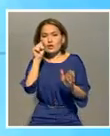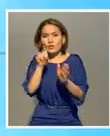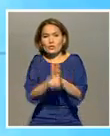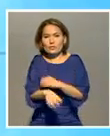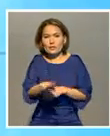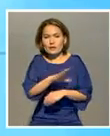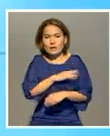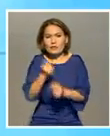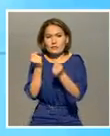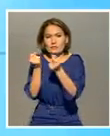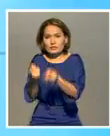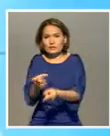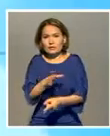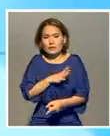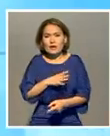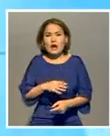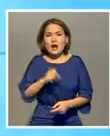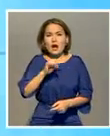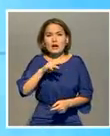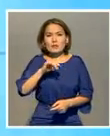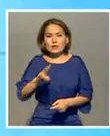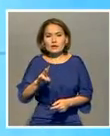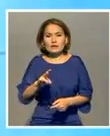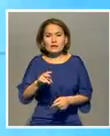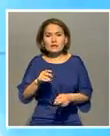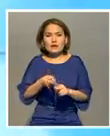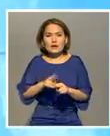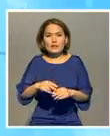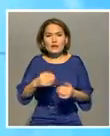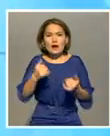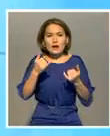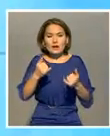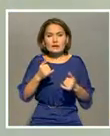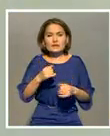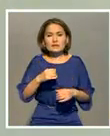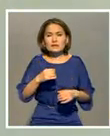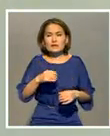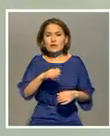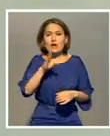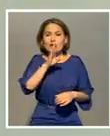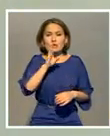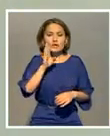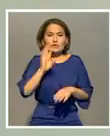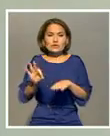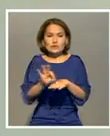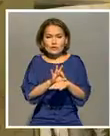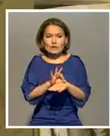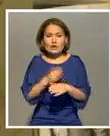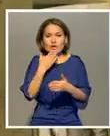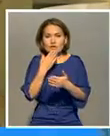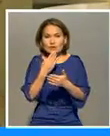бір жердегі гаражға апарып байлап тастаған. Арман тапсырыс берушінің есімі Егор екенін ғана біледі. Бірде сол аты аталған адамның